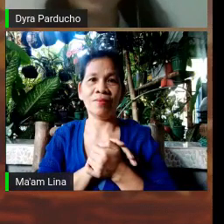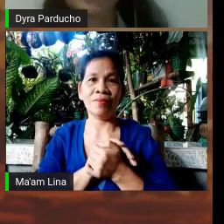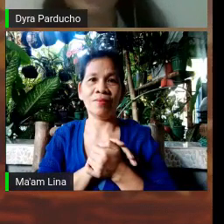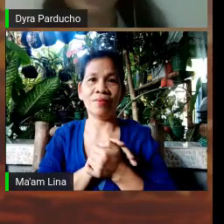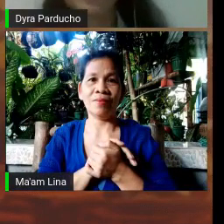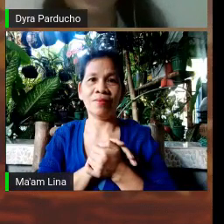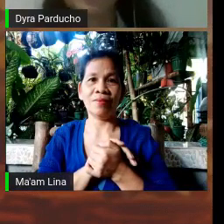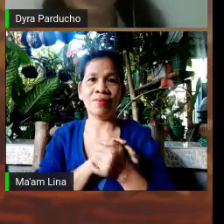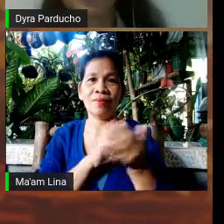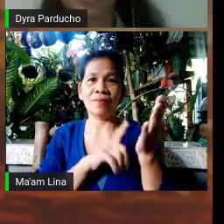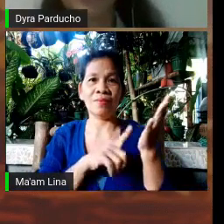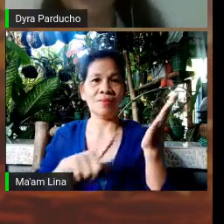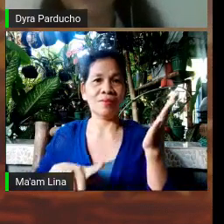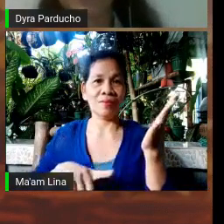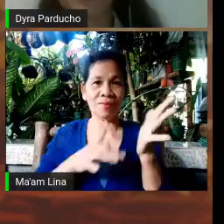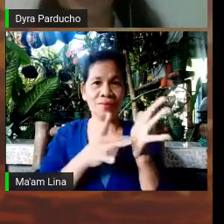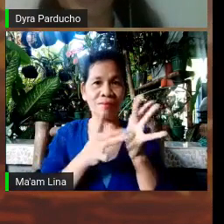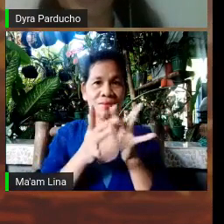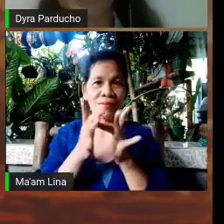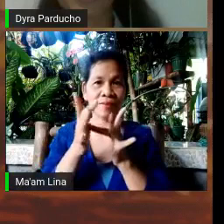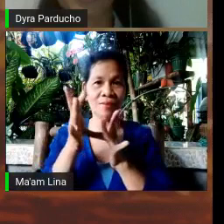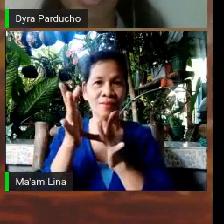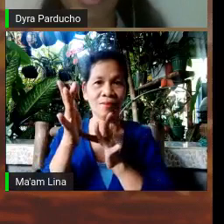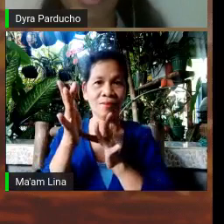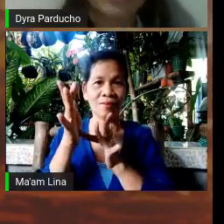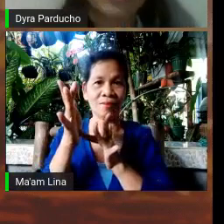ang Panginoon pong Diyos po ang atin po